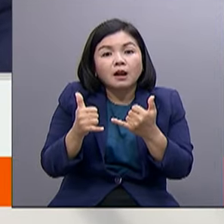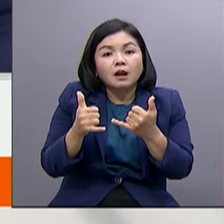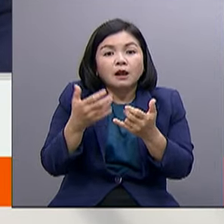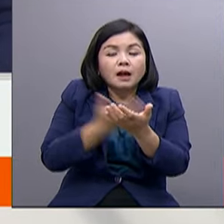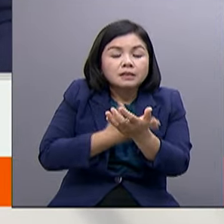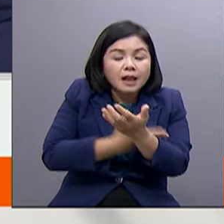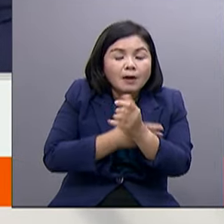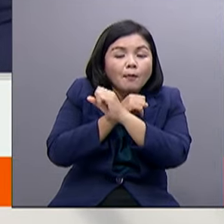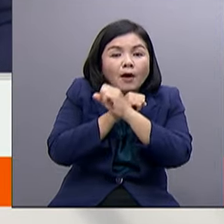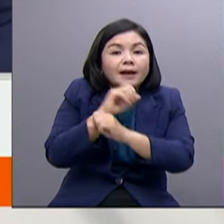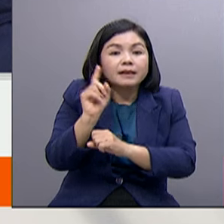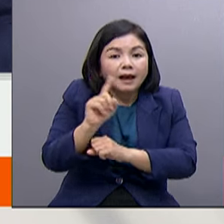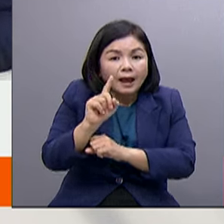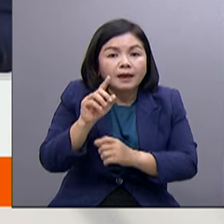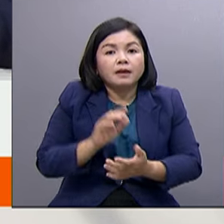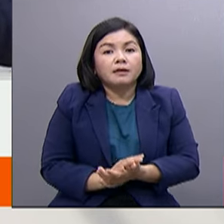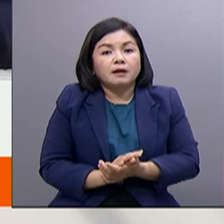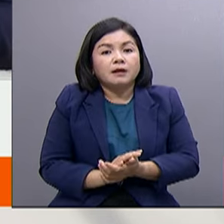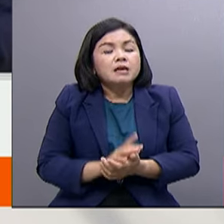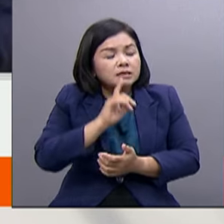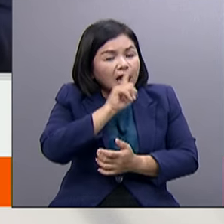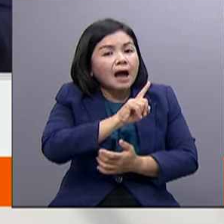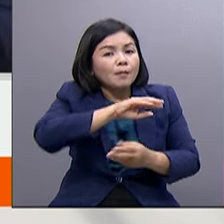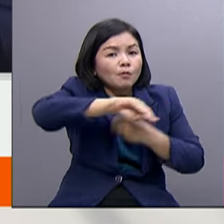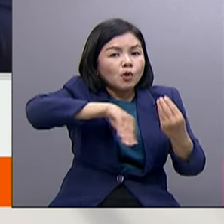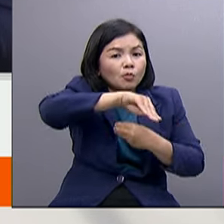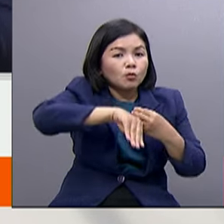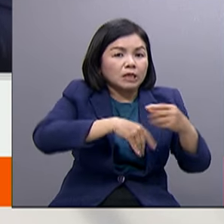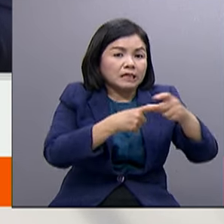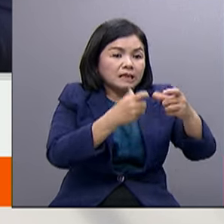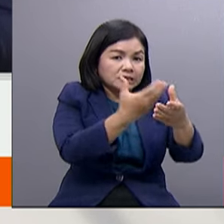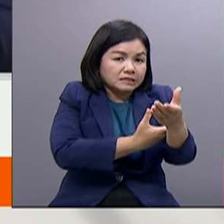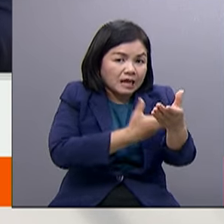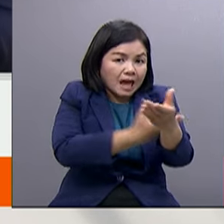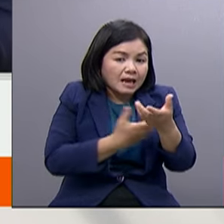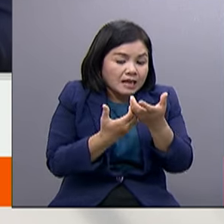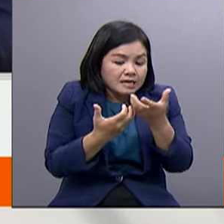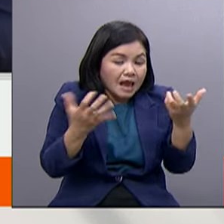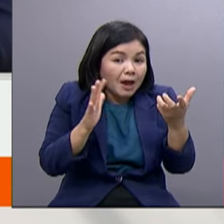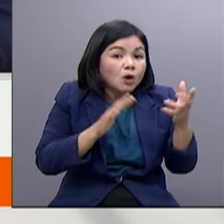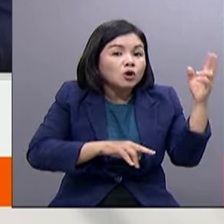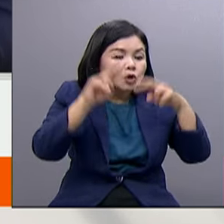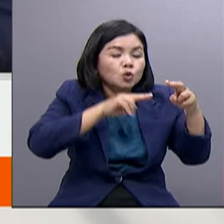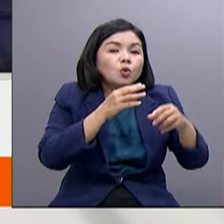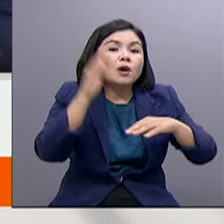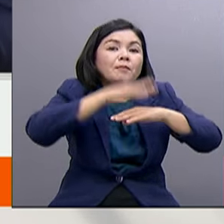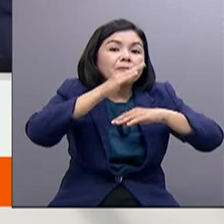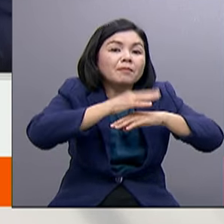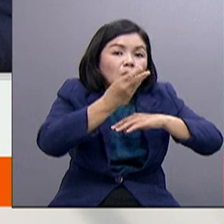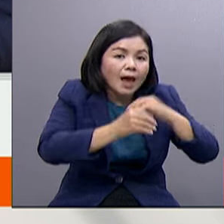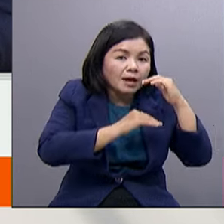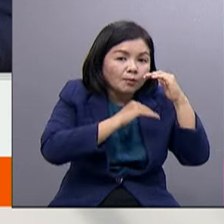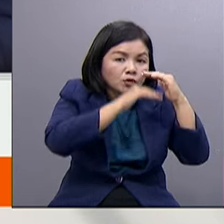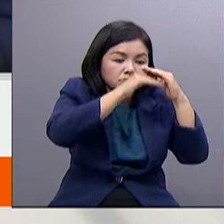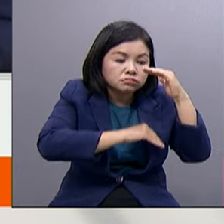ระบบโดยที่ไม่แยกประเภทเนี่ยมันควรจะถูกคุมปริมาณให้มันอยู่ในสภาพความเหมาะสมที่จะไม่ได้ทำให้รัฐกล